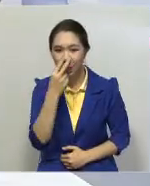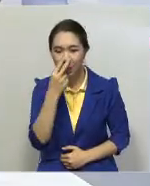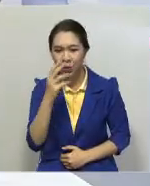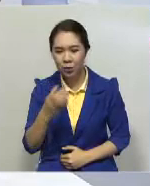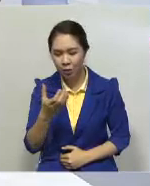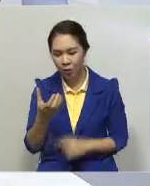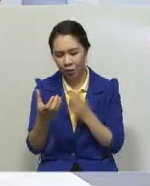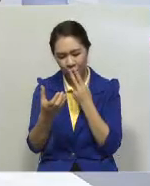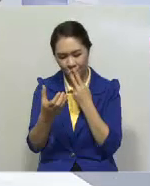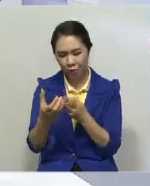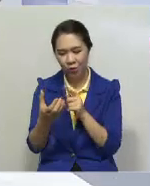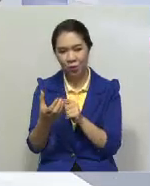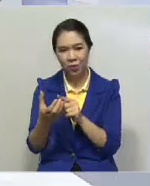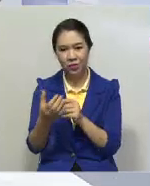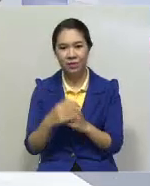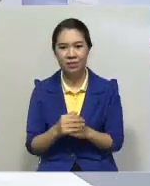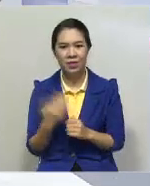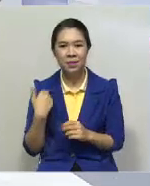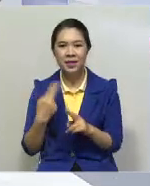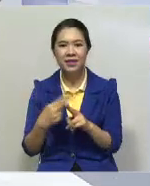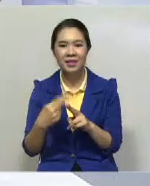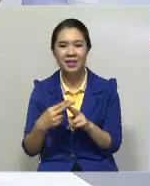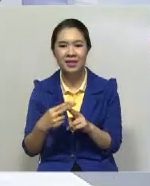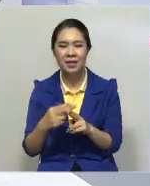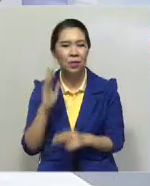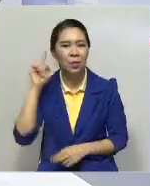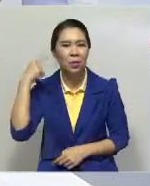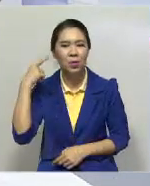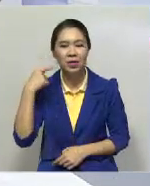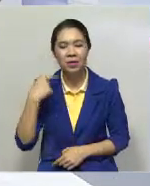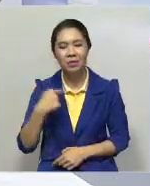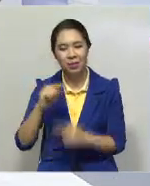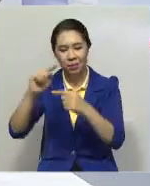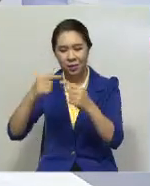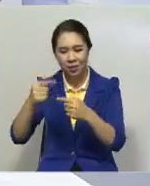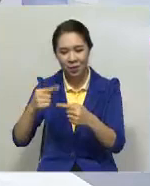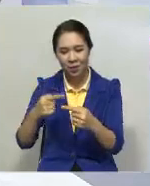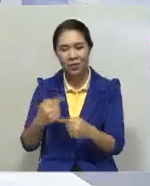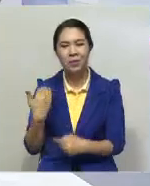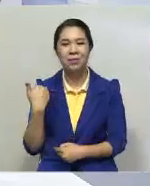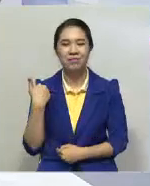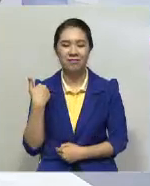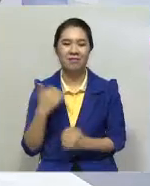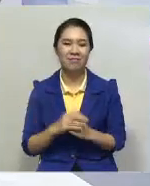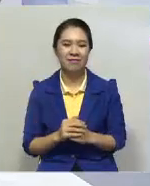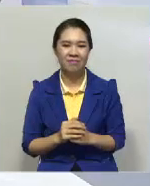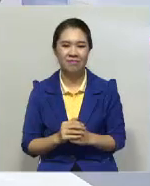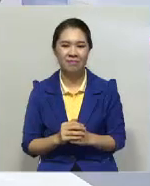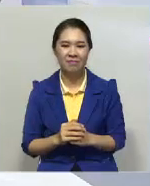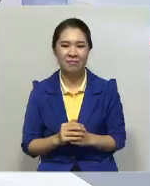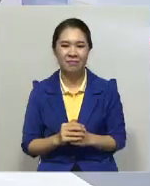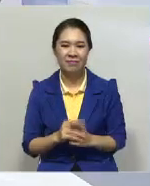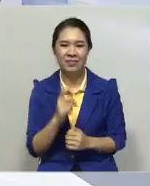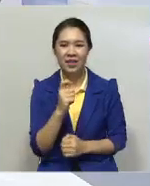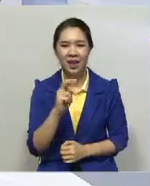เข้าไปดูหลายทักทายมาหลายท่านนะครับคุณสายสุดาทักทายมาทุกวันนะครับก็ฝากสวัสดีด้วยนะครับแล้วหลายท่านนะครับคุณอนุพ